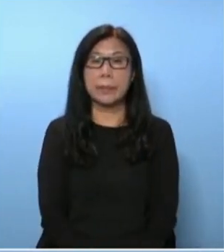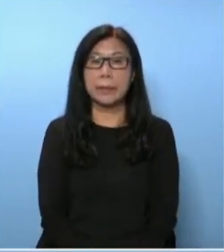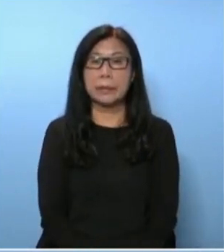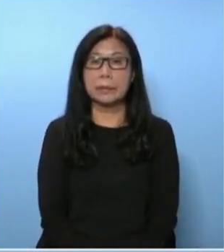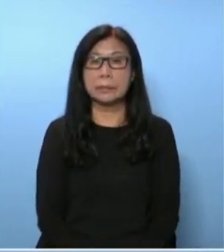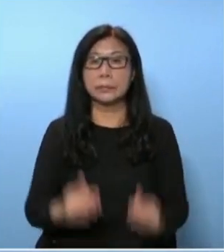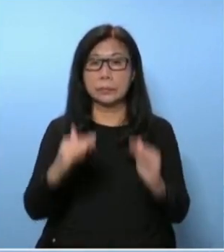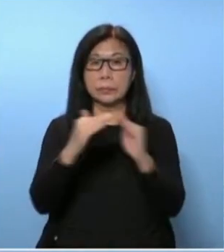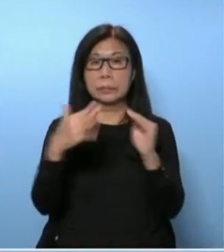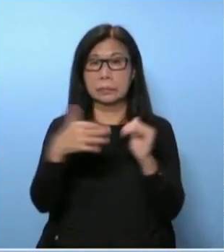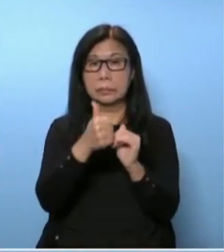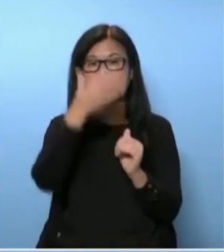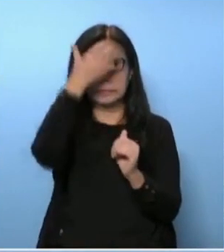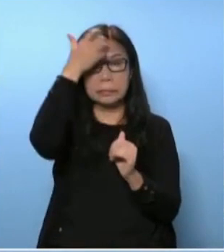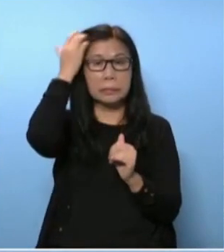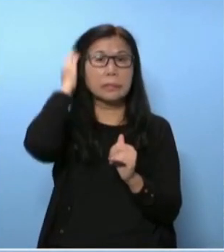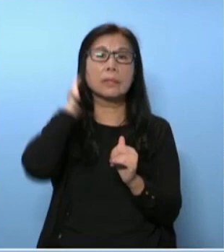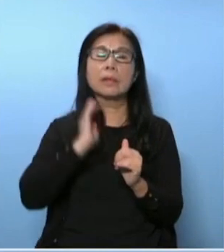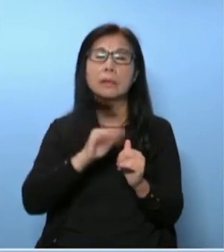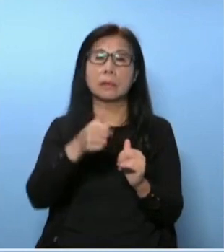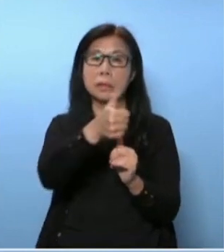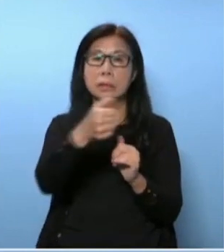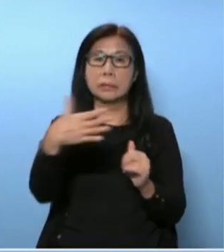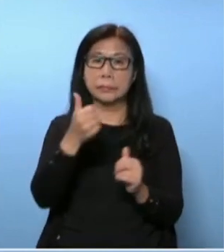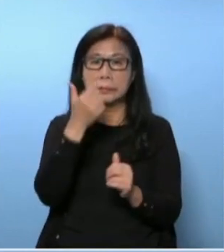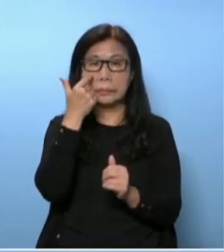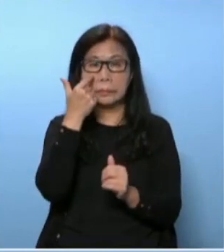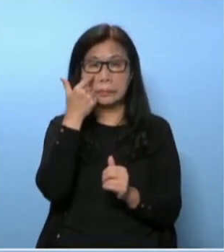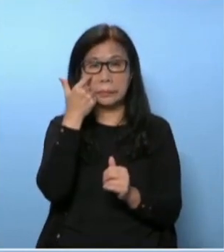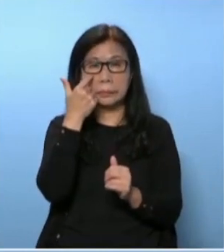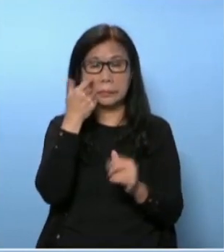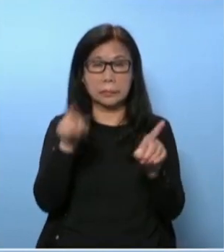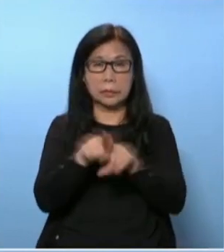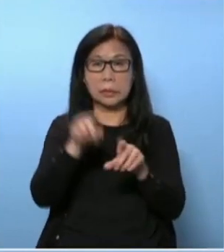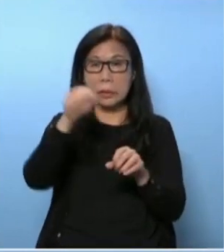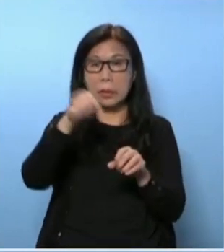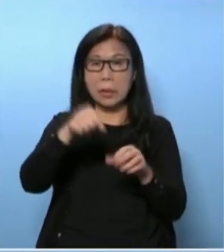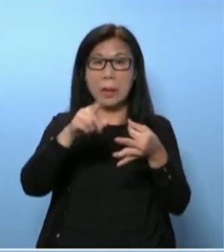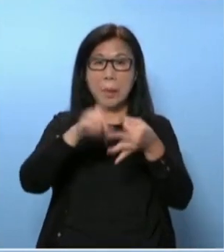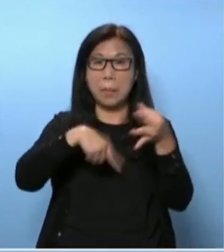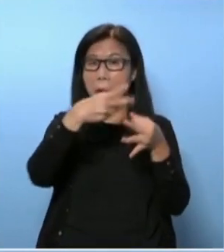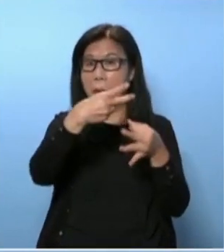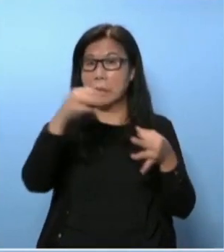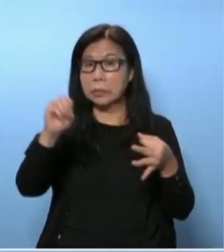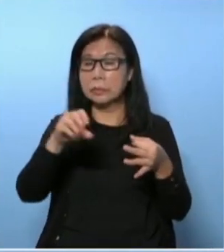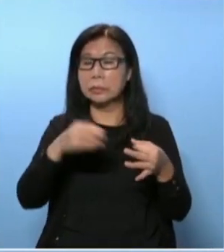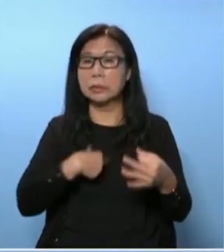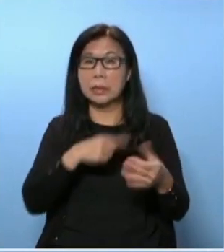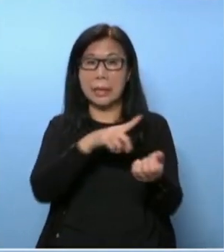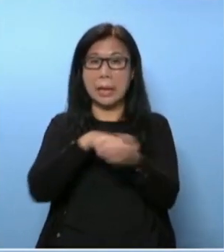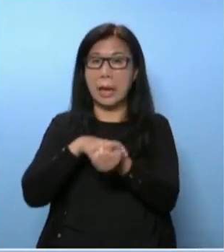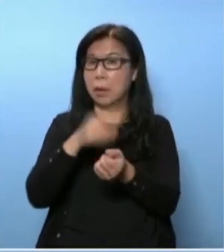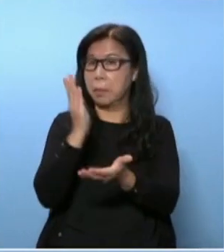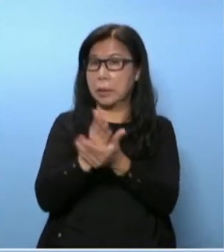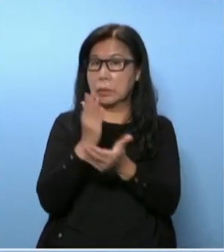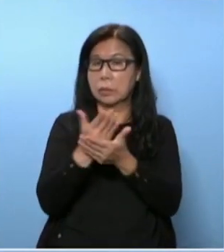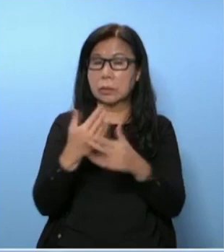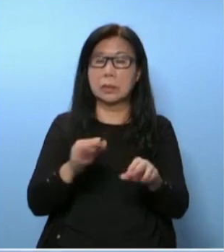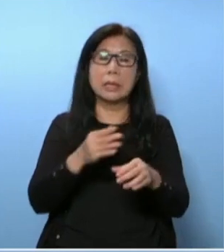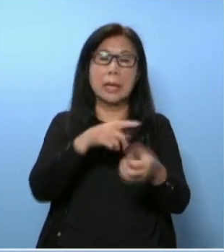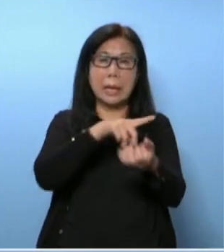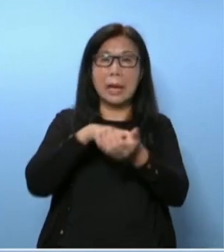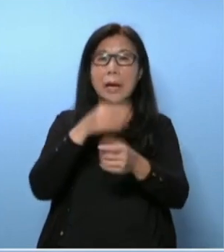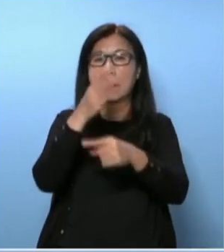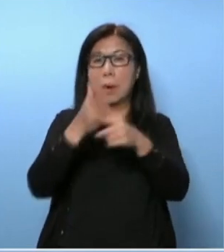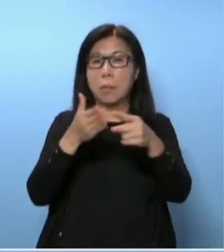長。 是，多謝主席。咁就係我好同意頭先何議員所講咧，我哋唔係淨係去拉人嘅，咁拉人只係一部